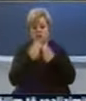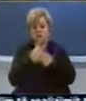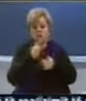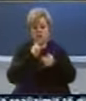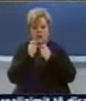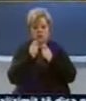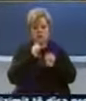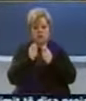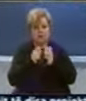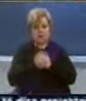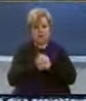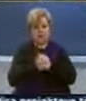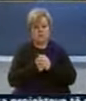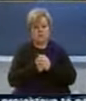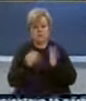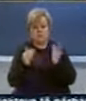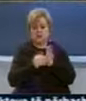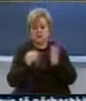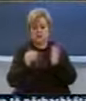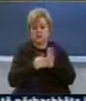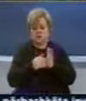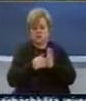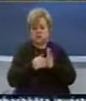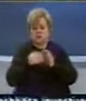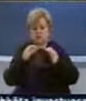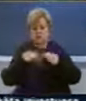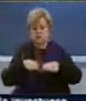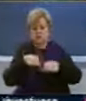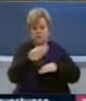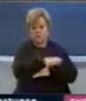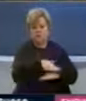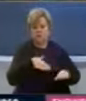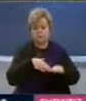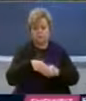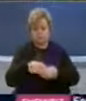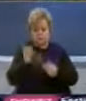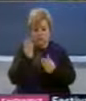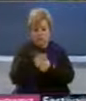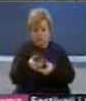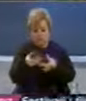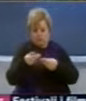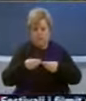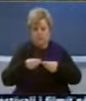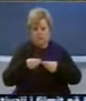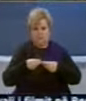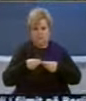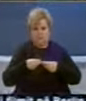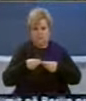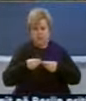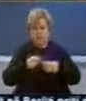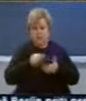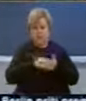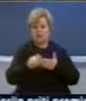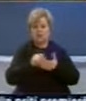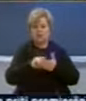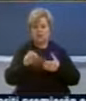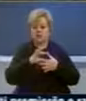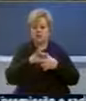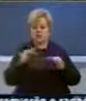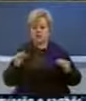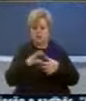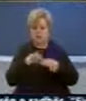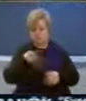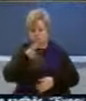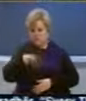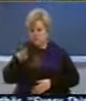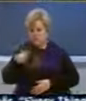arritura të kërkohen nga kryetari i kuvendit, t'ju sillen deputetëve në mënyrën e shkruar dhe ne do të